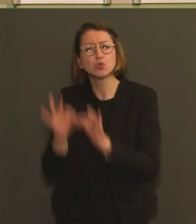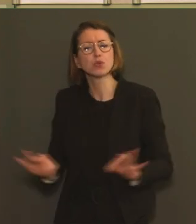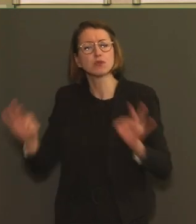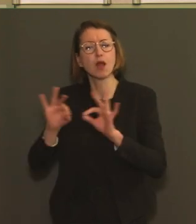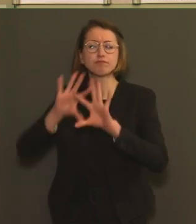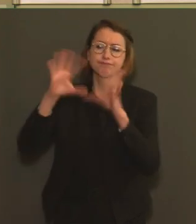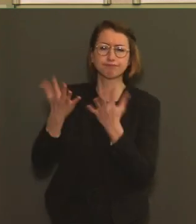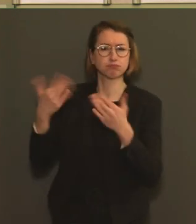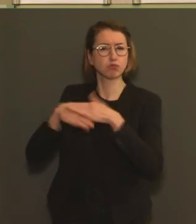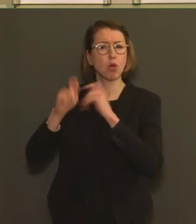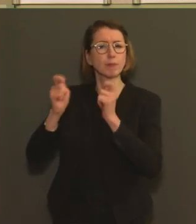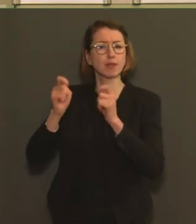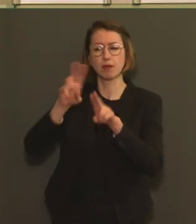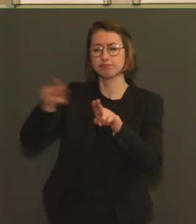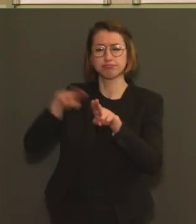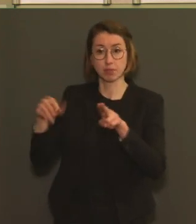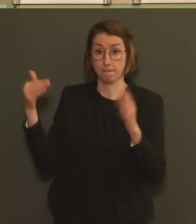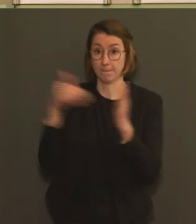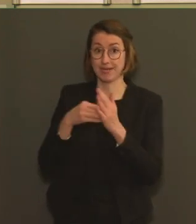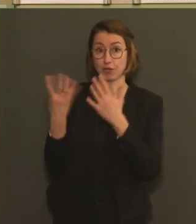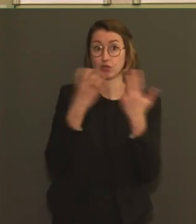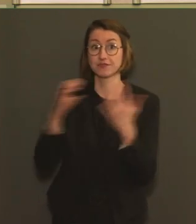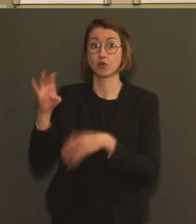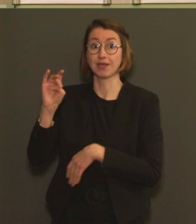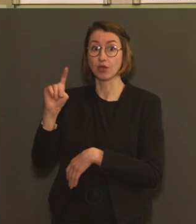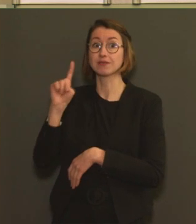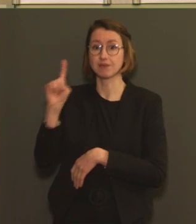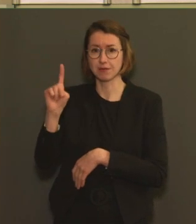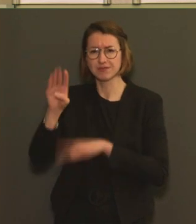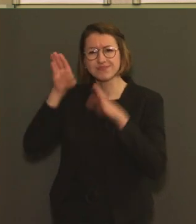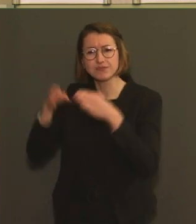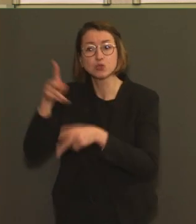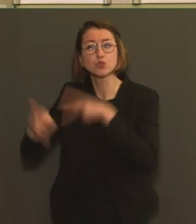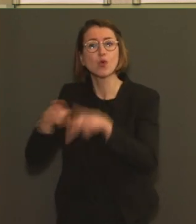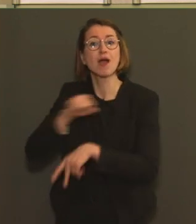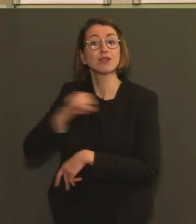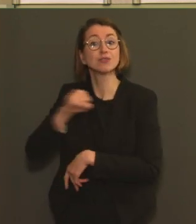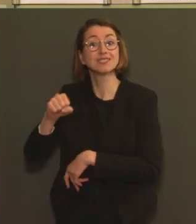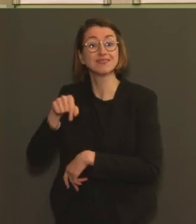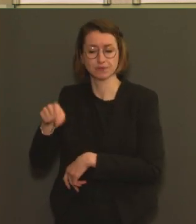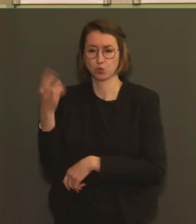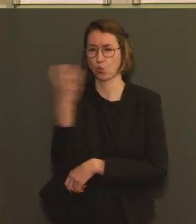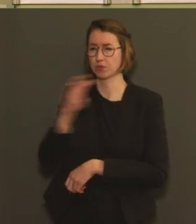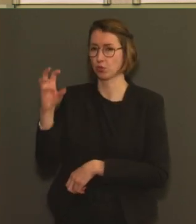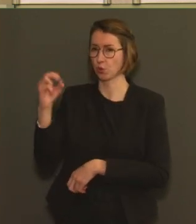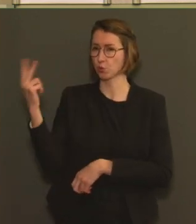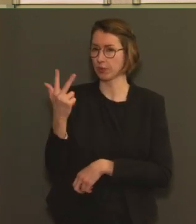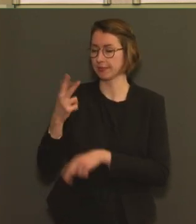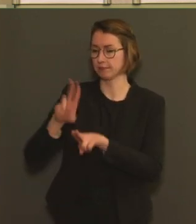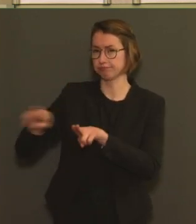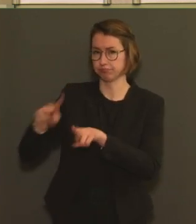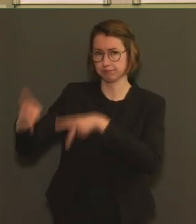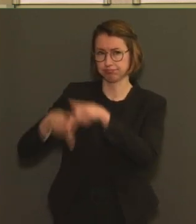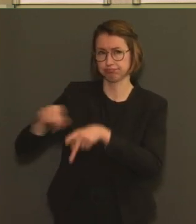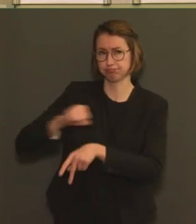pour Covid, dont 338 en lit de soins intensifs. Pour l'hospitalisation globale, c'est une augmentation de